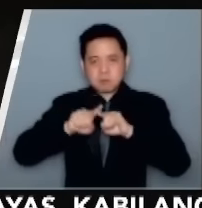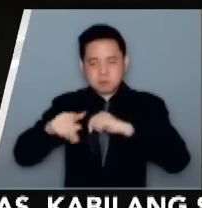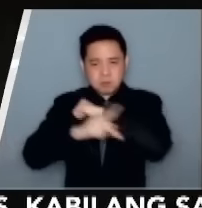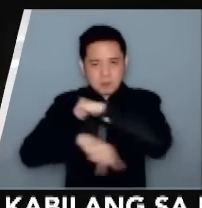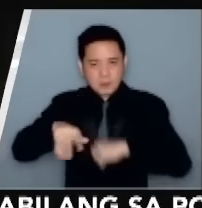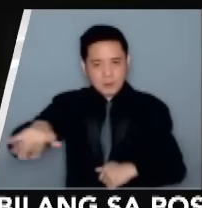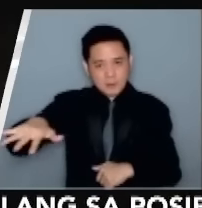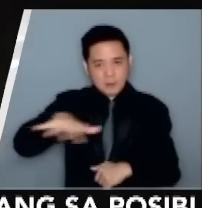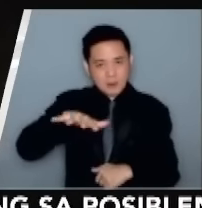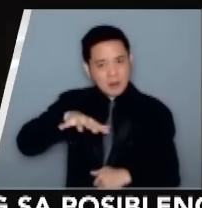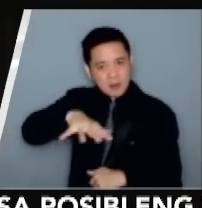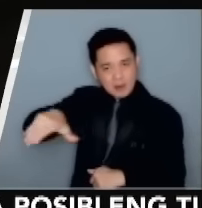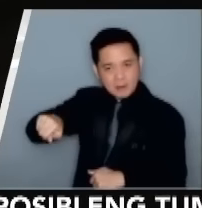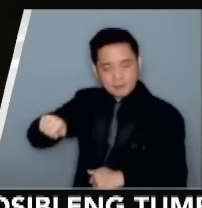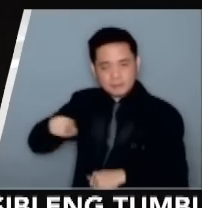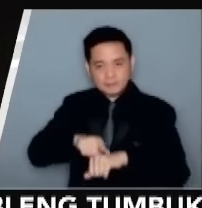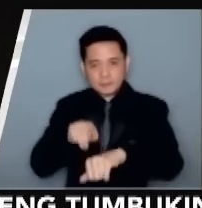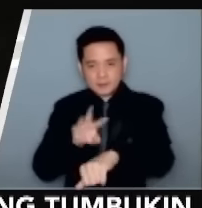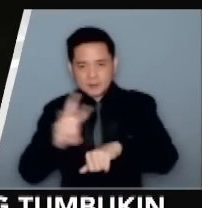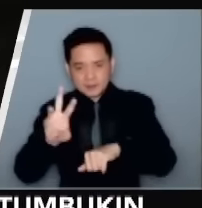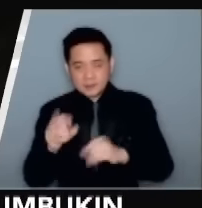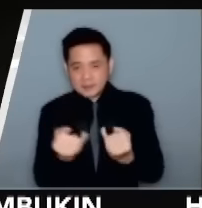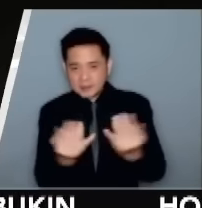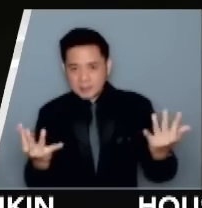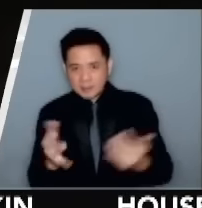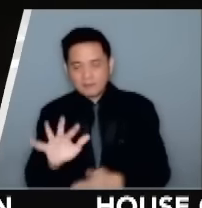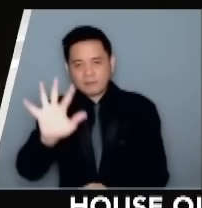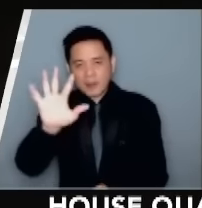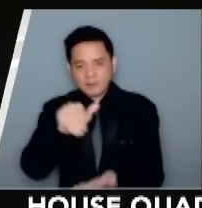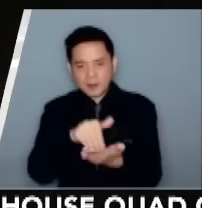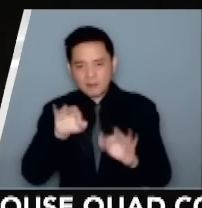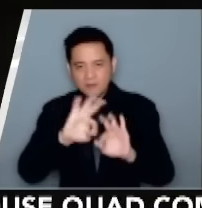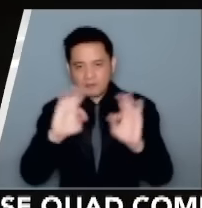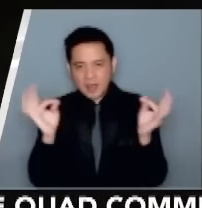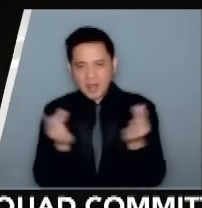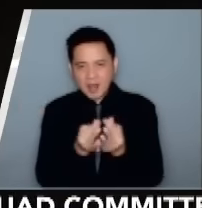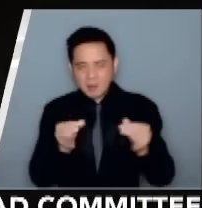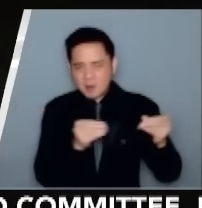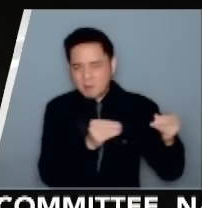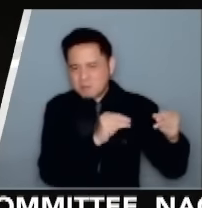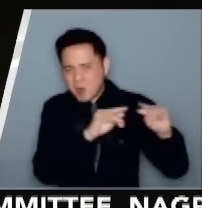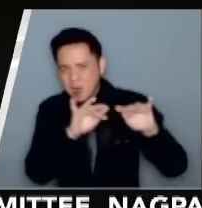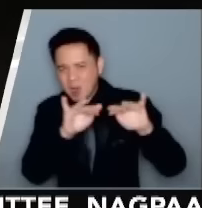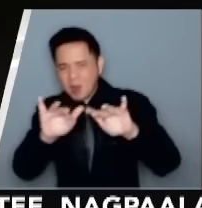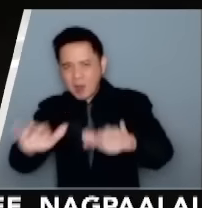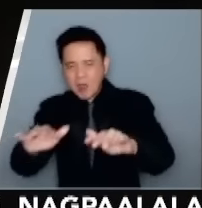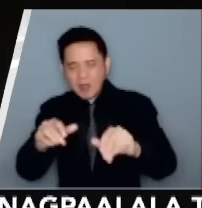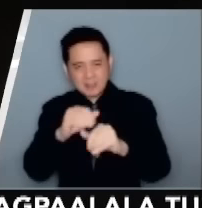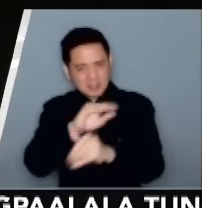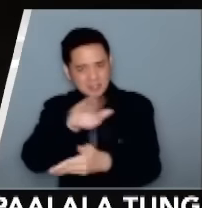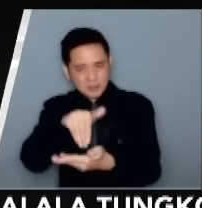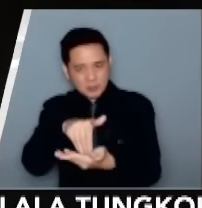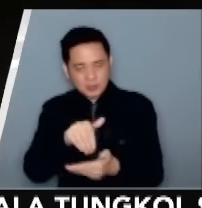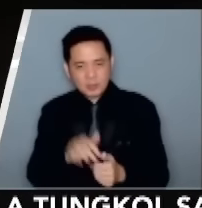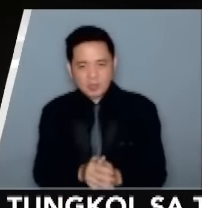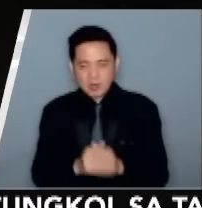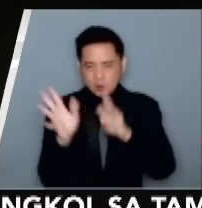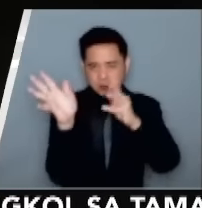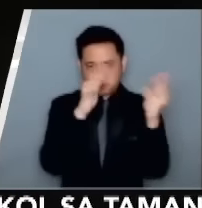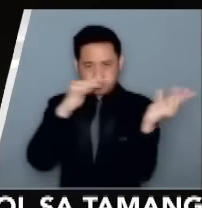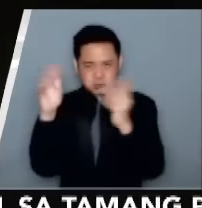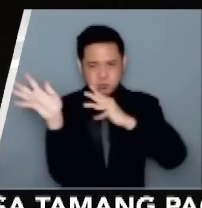PM ay aabot nas sa halos 5,000 Families ang nasa mga evacuation Center dahil din sa lakas ng hangin ay wala ng ah